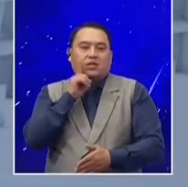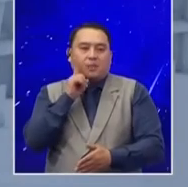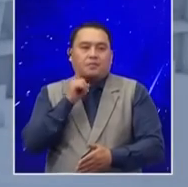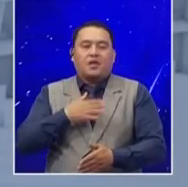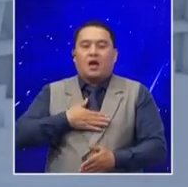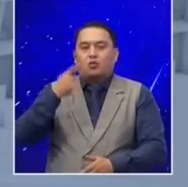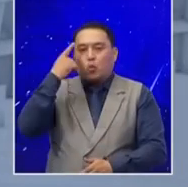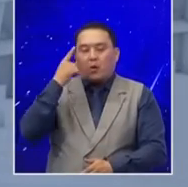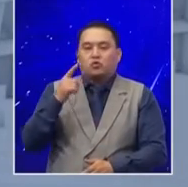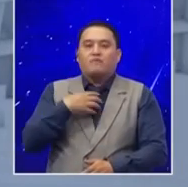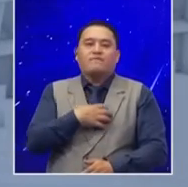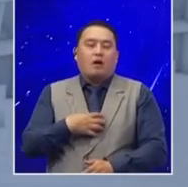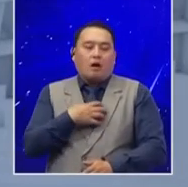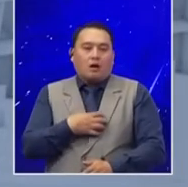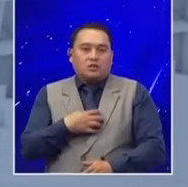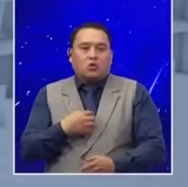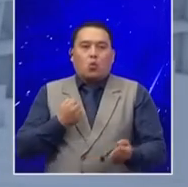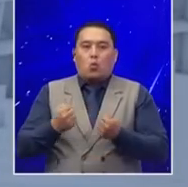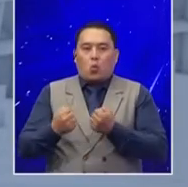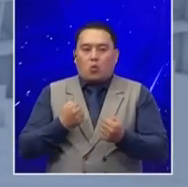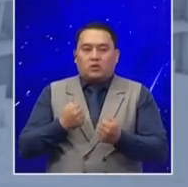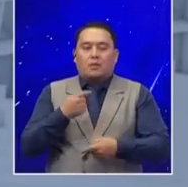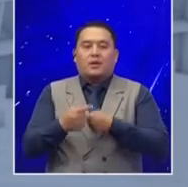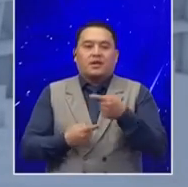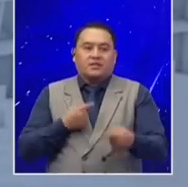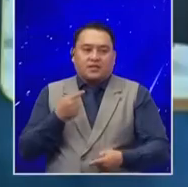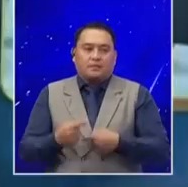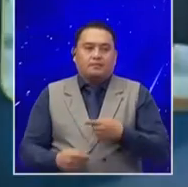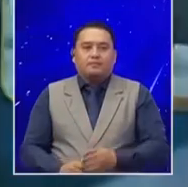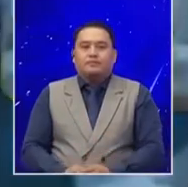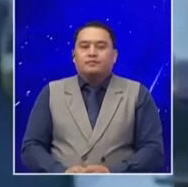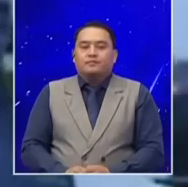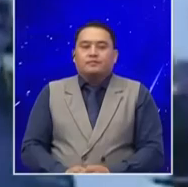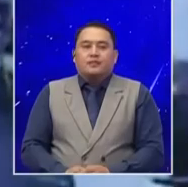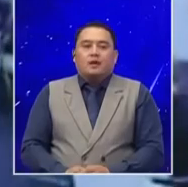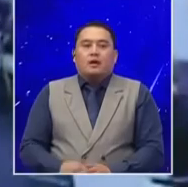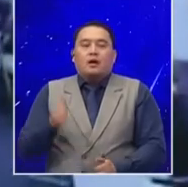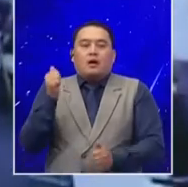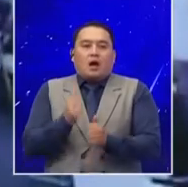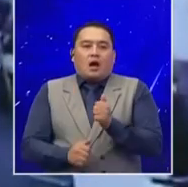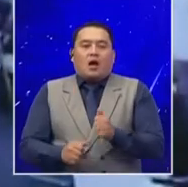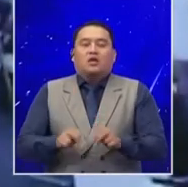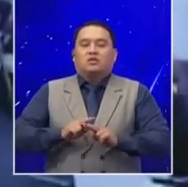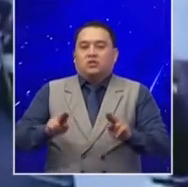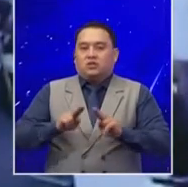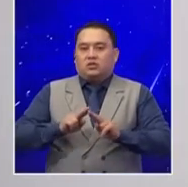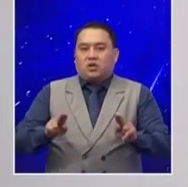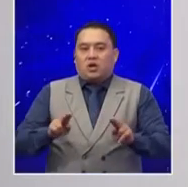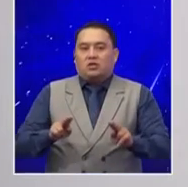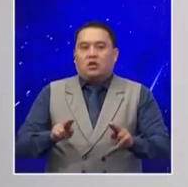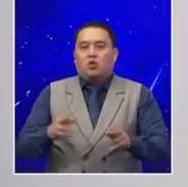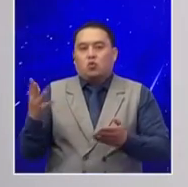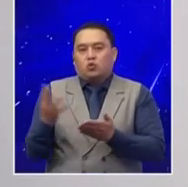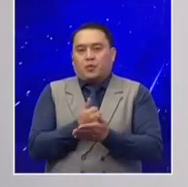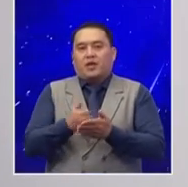Я считаю, что это очень важно, ведь это укрепляет преемственность поколений. Безусловно, для каждого педагога лучшая награда – это успехи